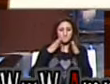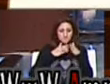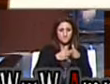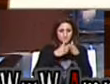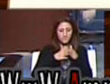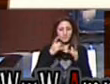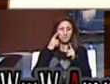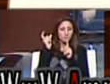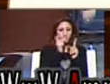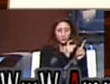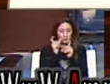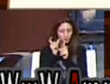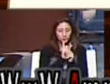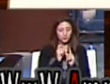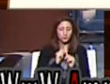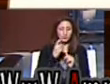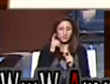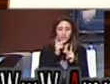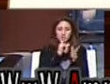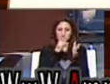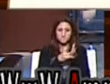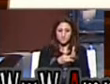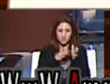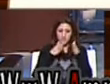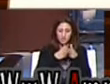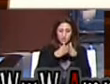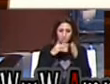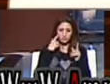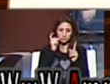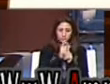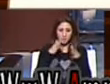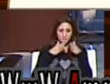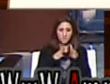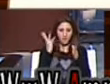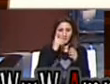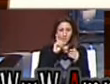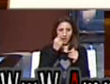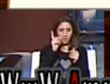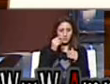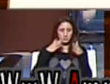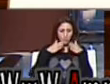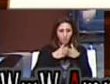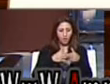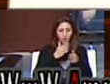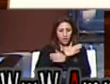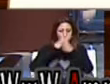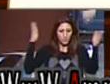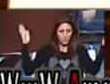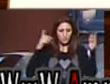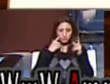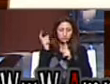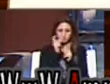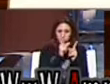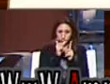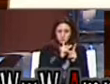تامين كامل حسب التقرير اللي جالنا من الميناء، وفي 15 مركب واقفه في الخطاف في المراكب الكبيره وبرضه الحمد لله